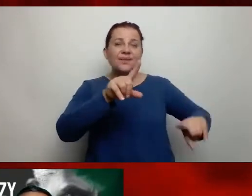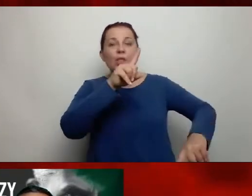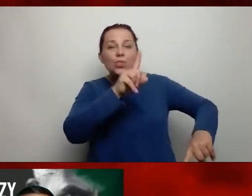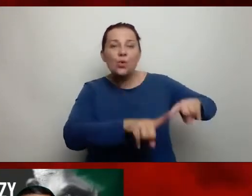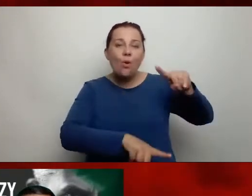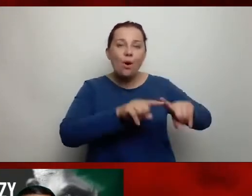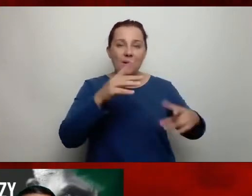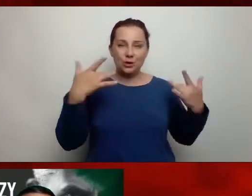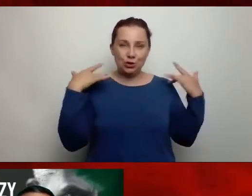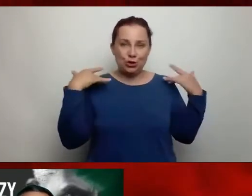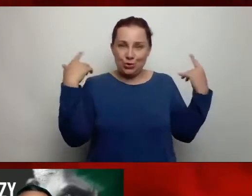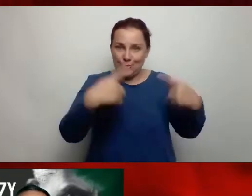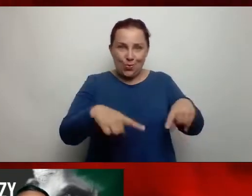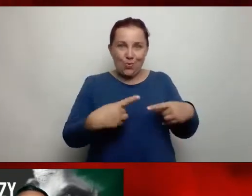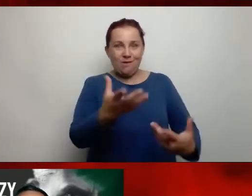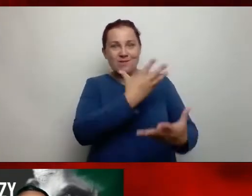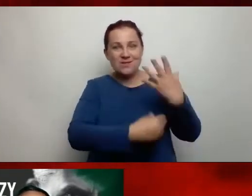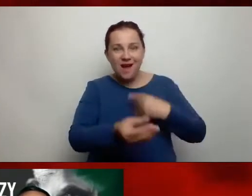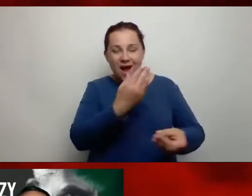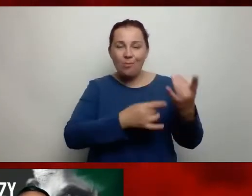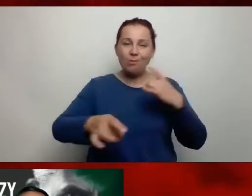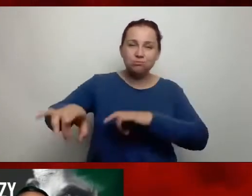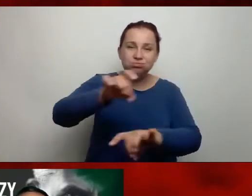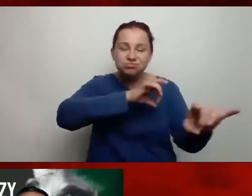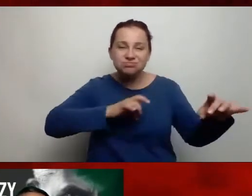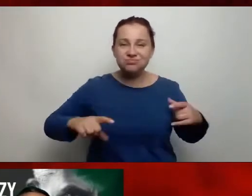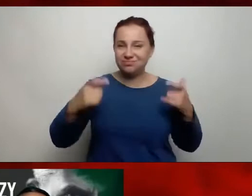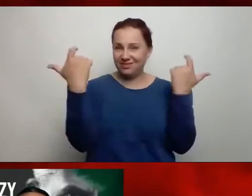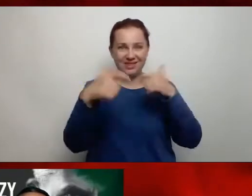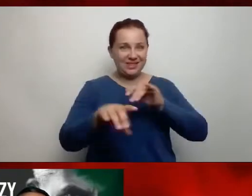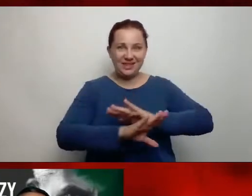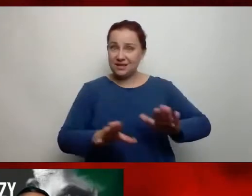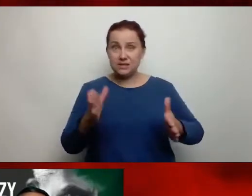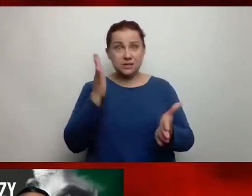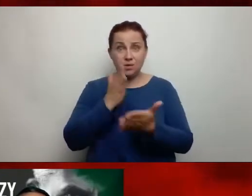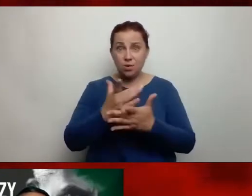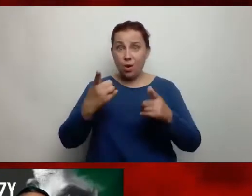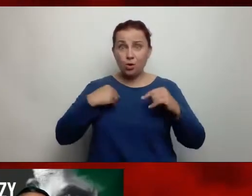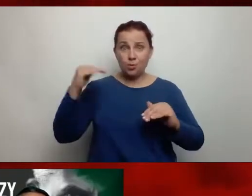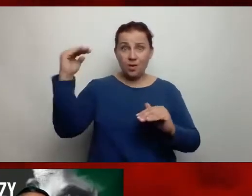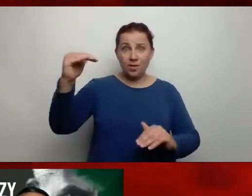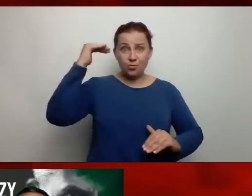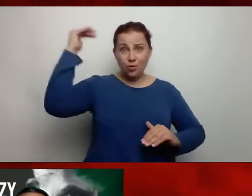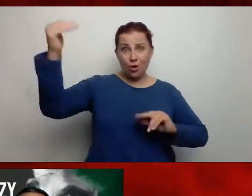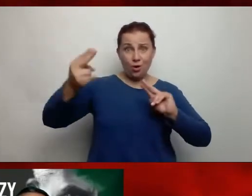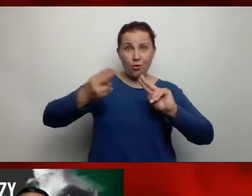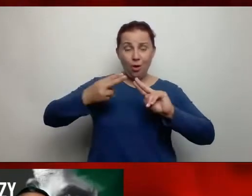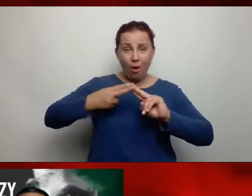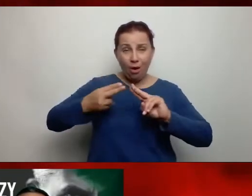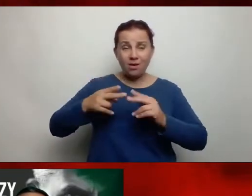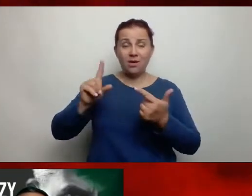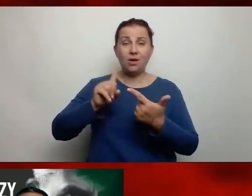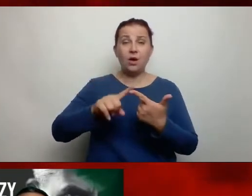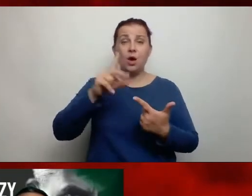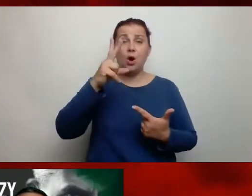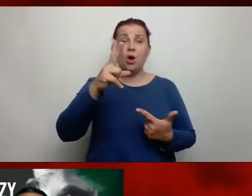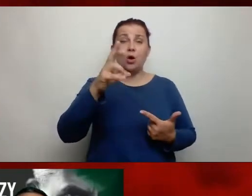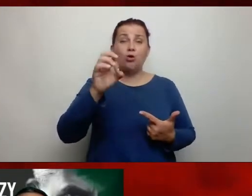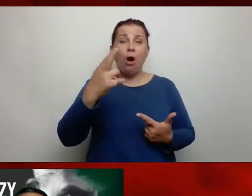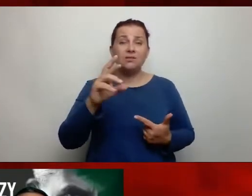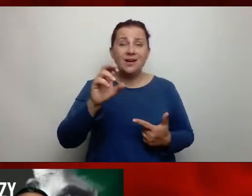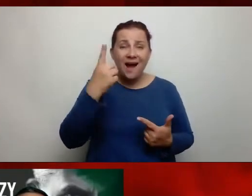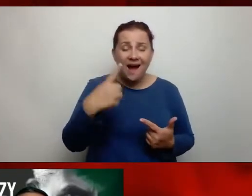normalnym życiem, tak, zabawami na podwórku, otaczał się ludźmi dorosłymi, Józefem Konradem, no,